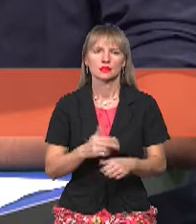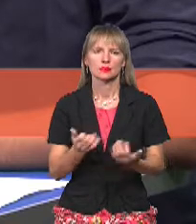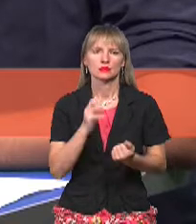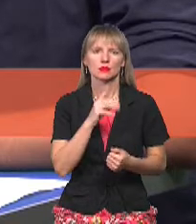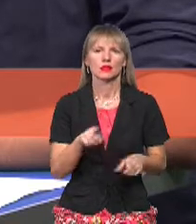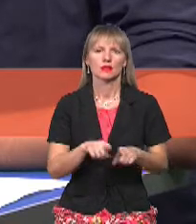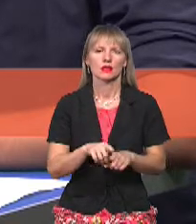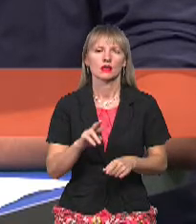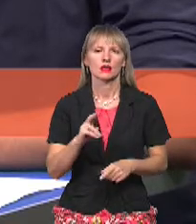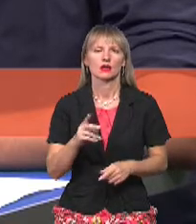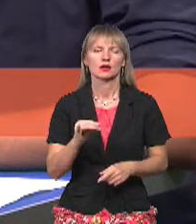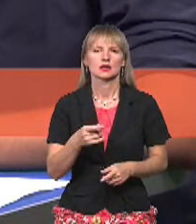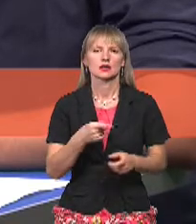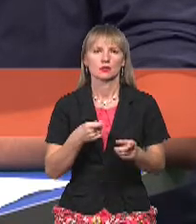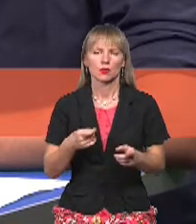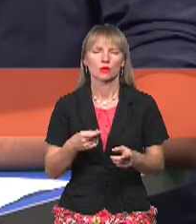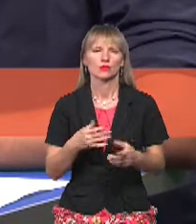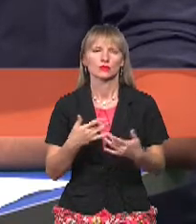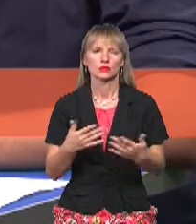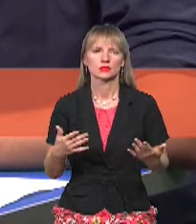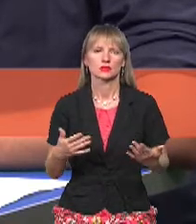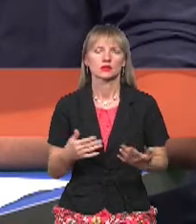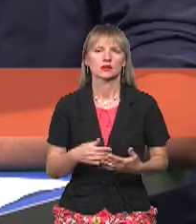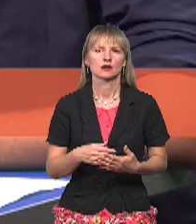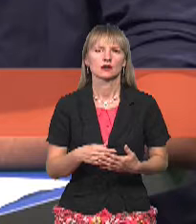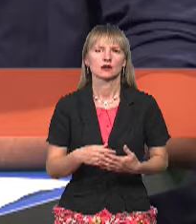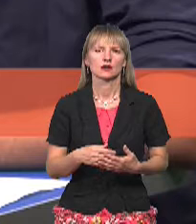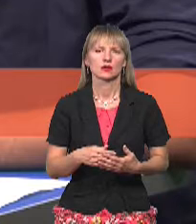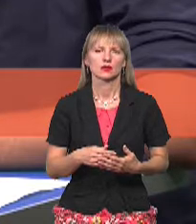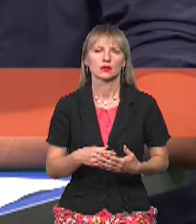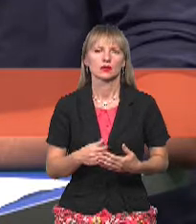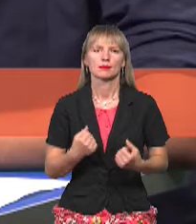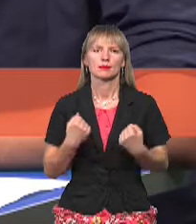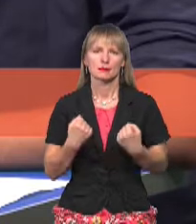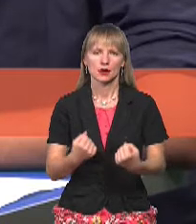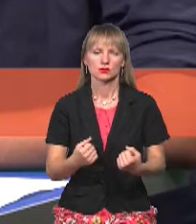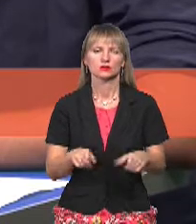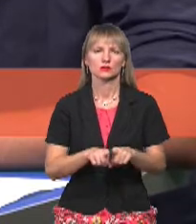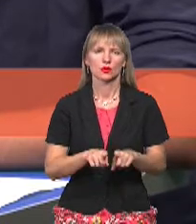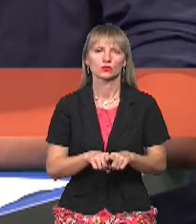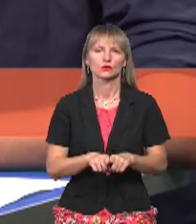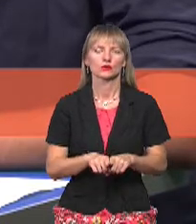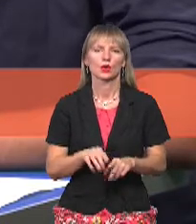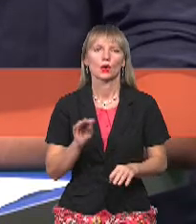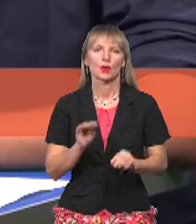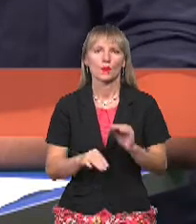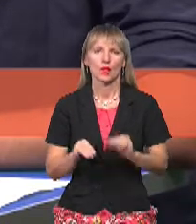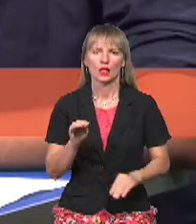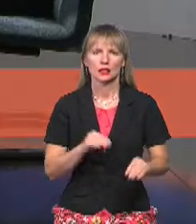Так само, як і зброю, однострій. Транспорт? Транспорт